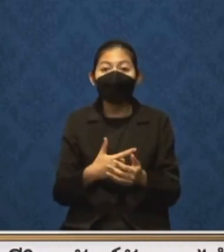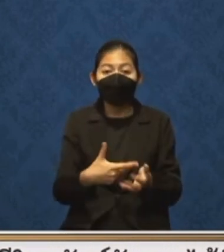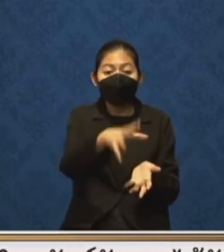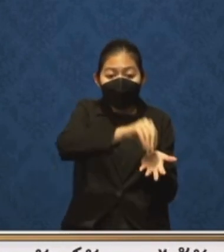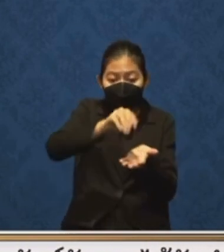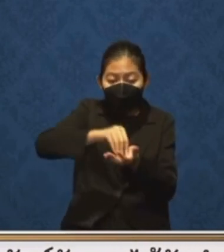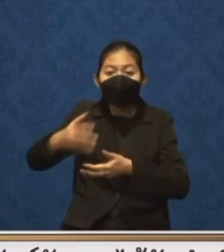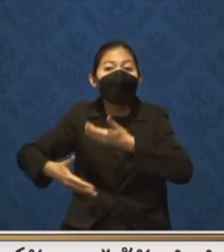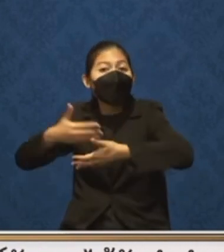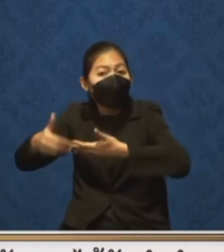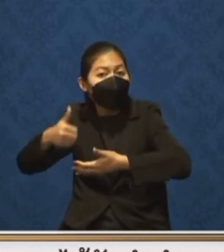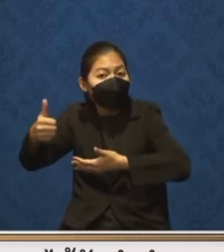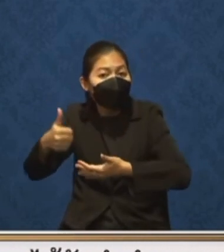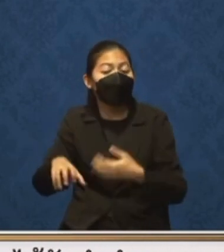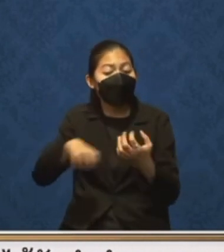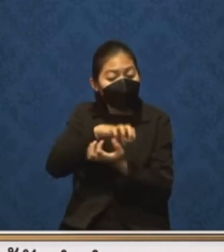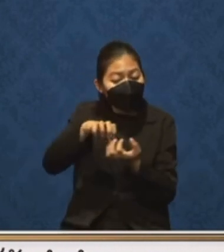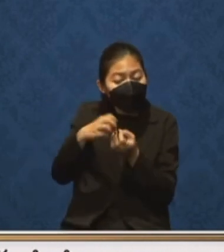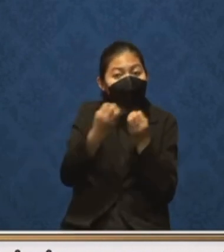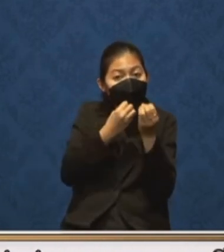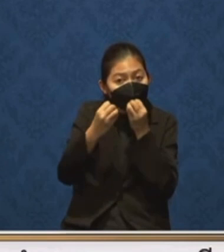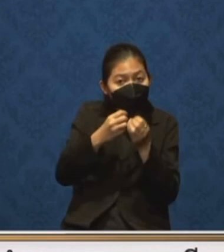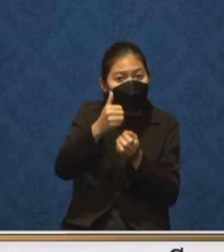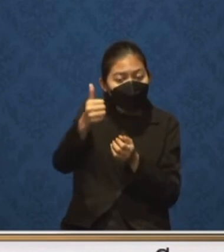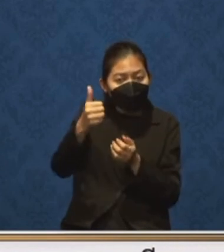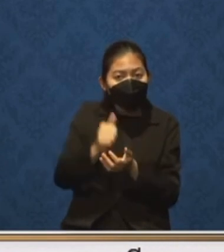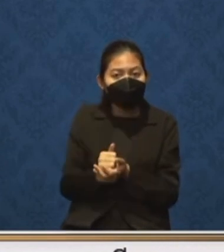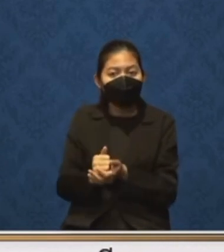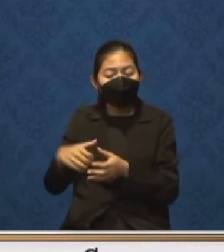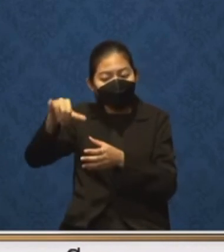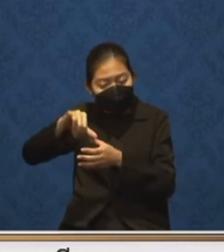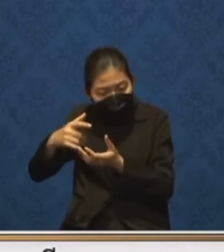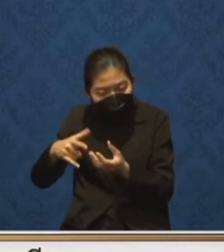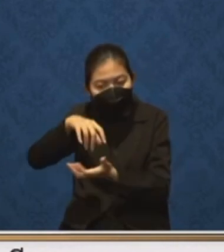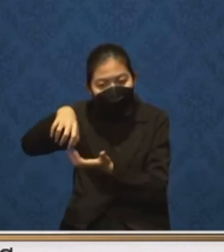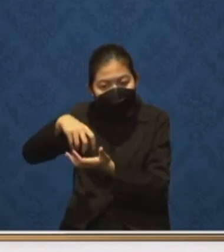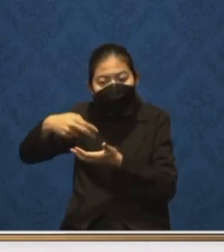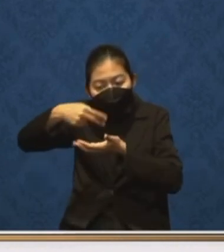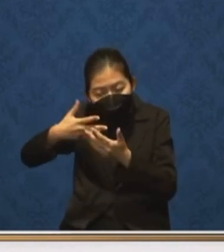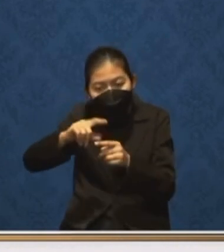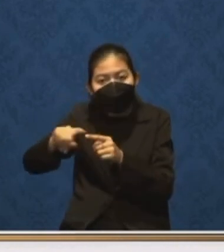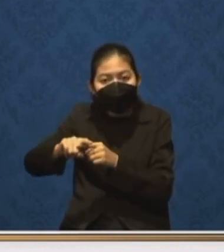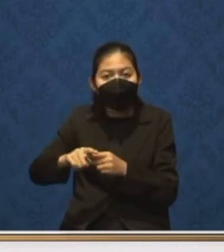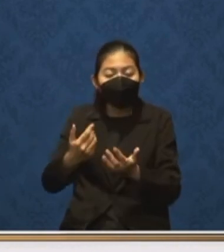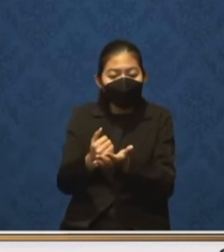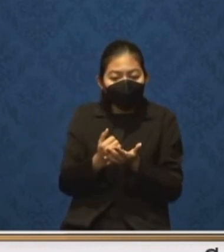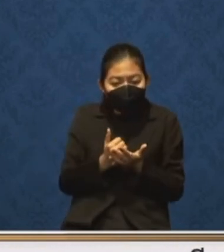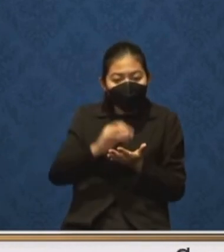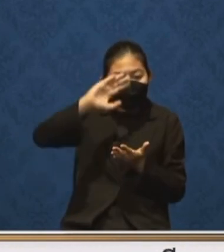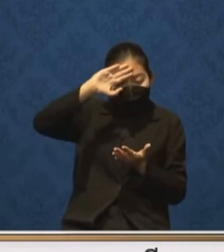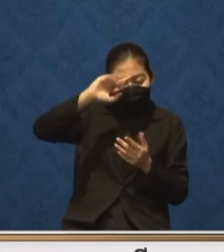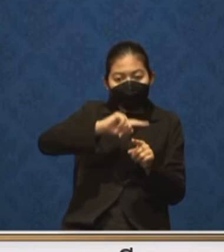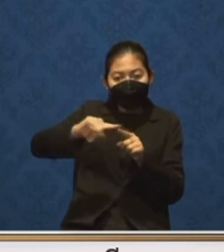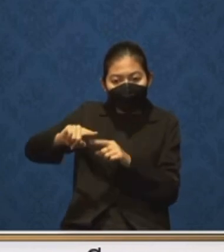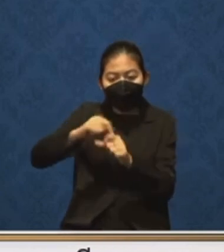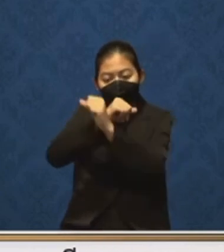ได้นำไปผสมอาหารได้นำไปเป็เครองปอาหารได้นำไปรักษาโรคได้นำไปป้องกั